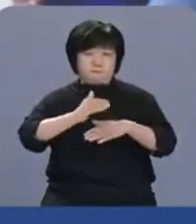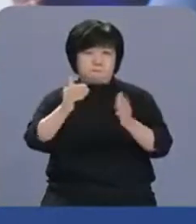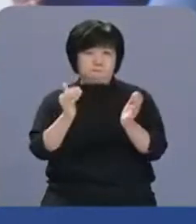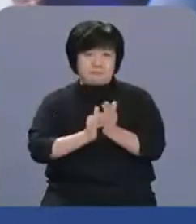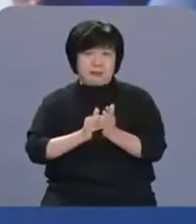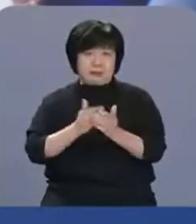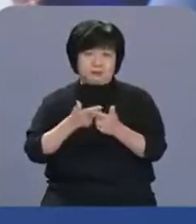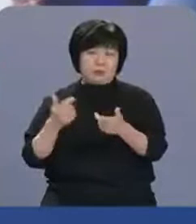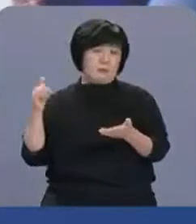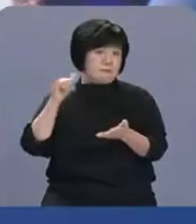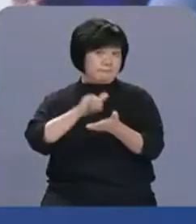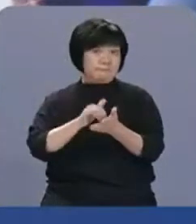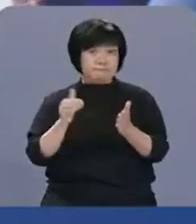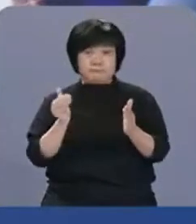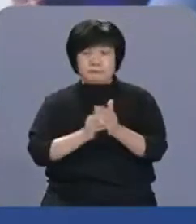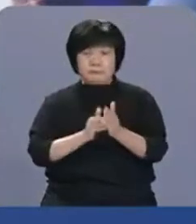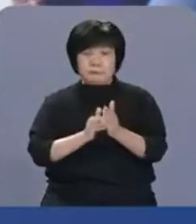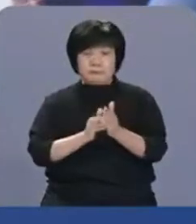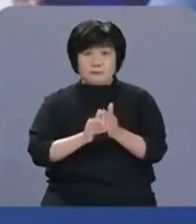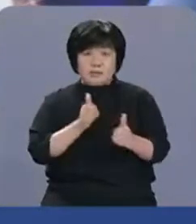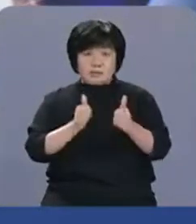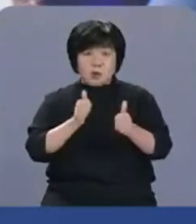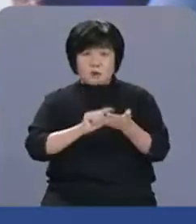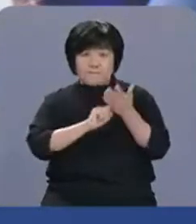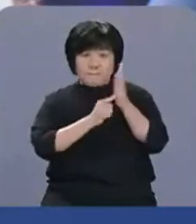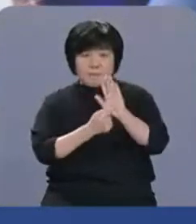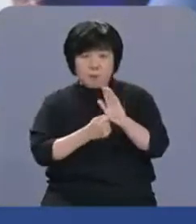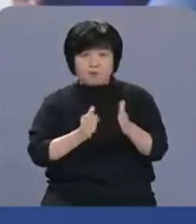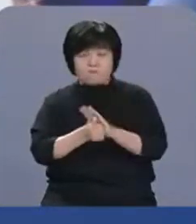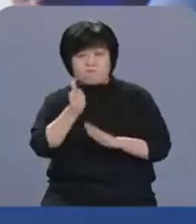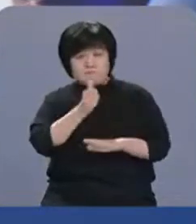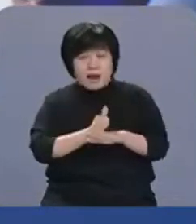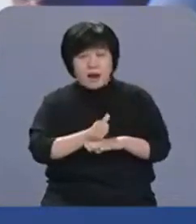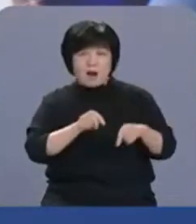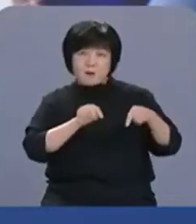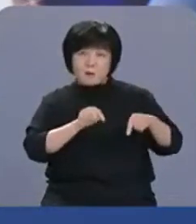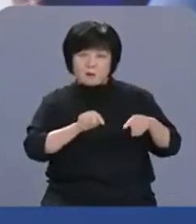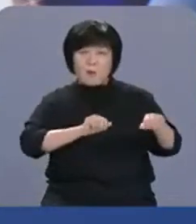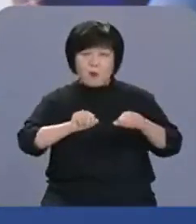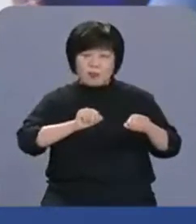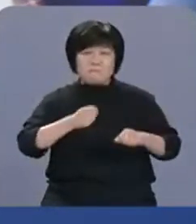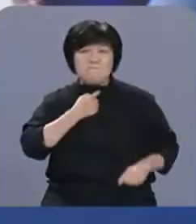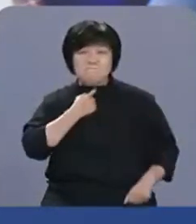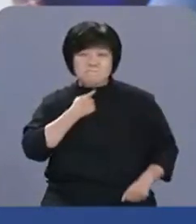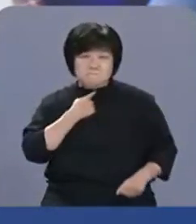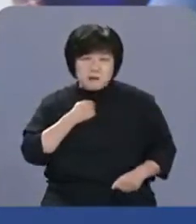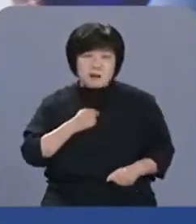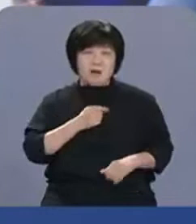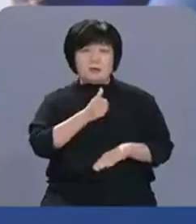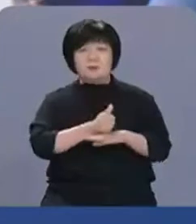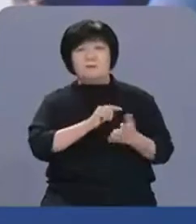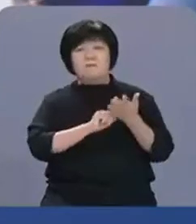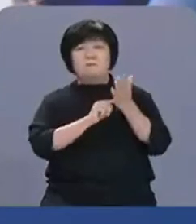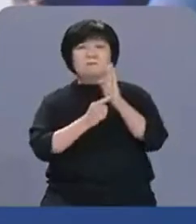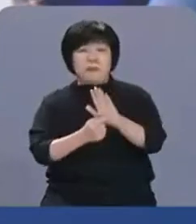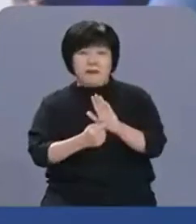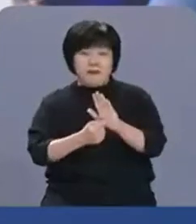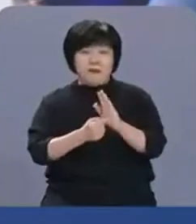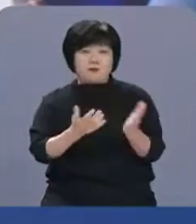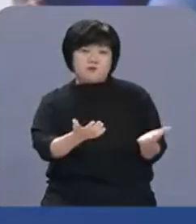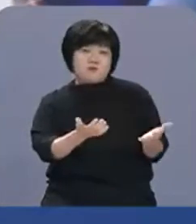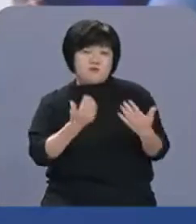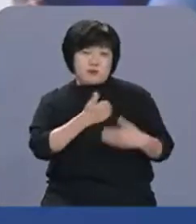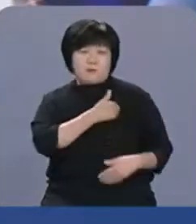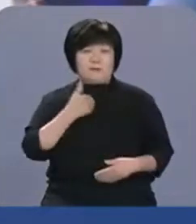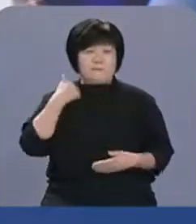귀국했는데요. 부산시는 성공적인 경쟁 발표와 교섭 활동이었다고 활동 성과를 발표하며 엑스포 유치에